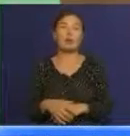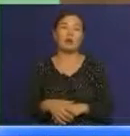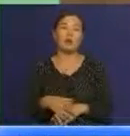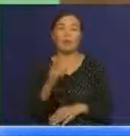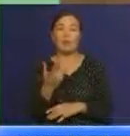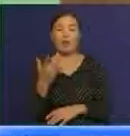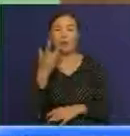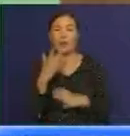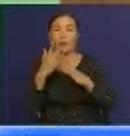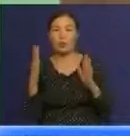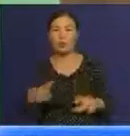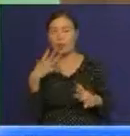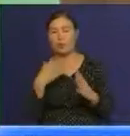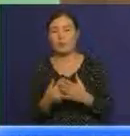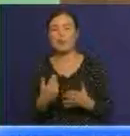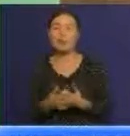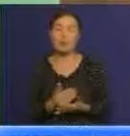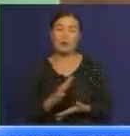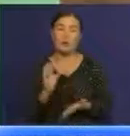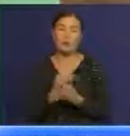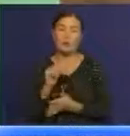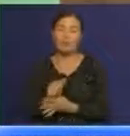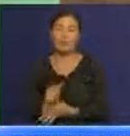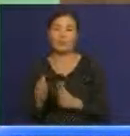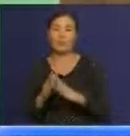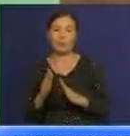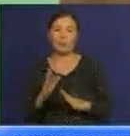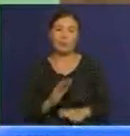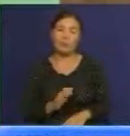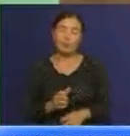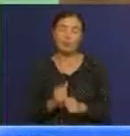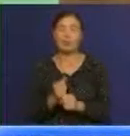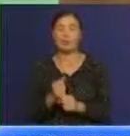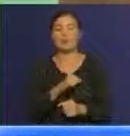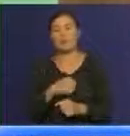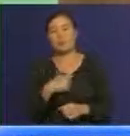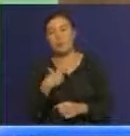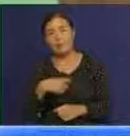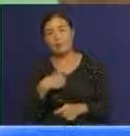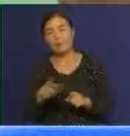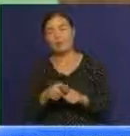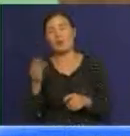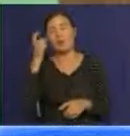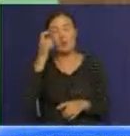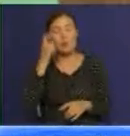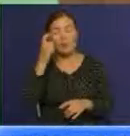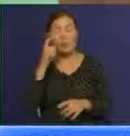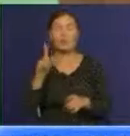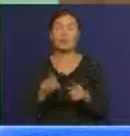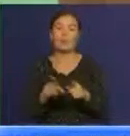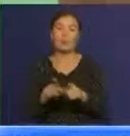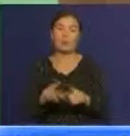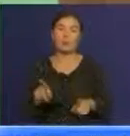үйде, өзіміз жеке заниматься ететінбіз, жеке жұмыстар жасайтынбіз, психологтардың жұмыстарын